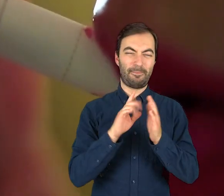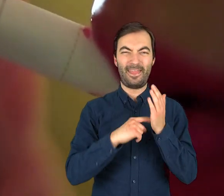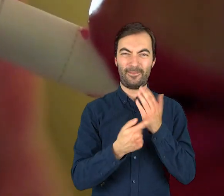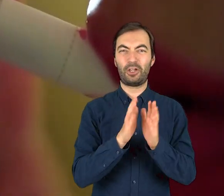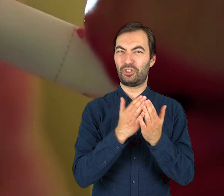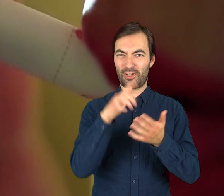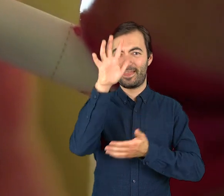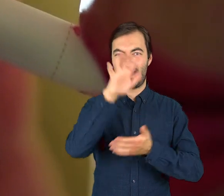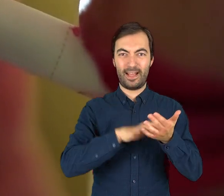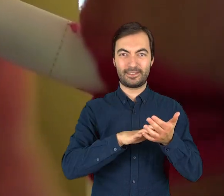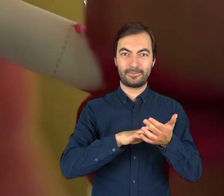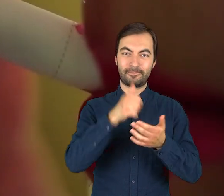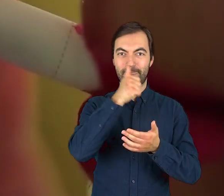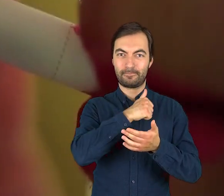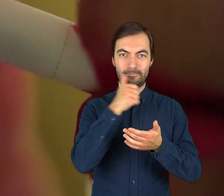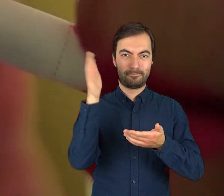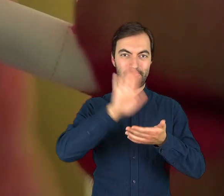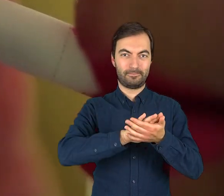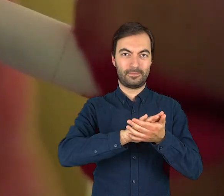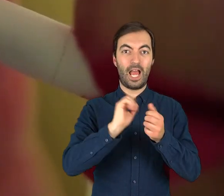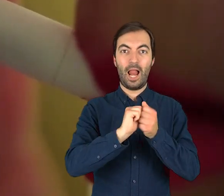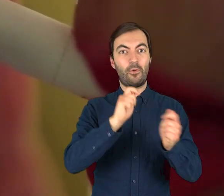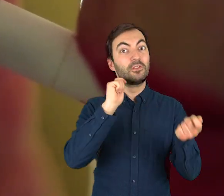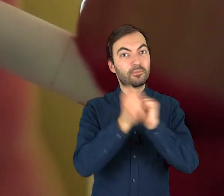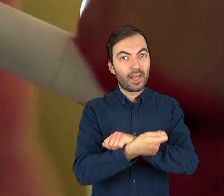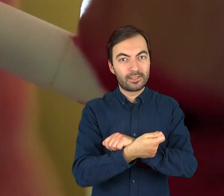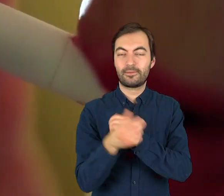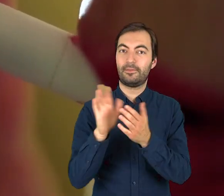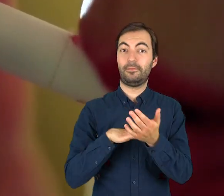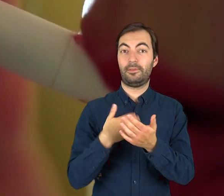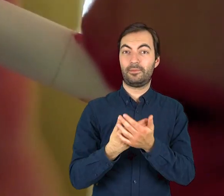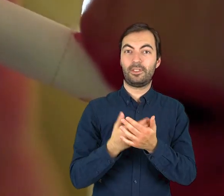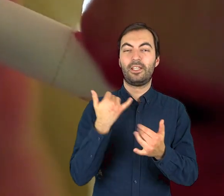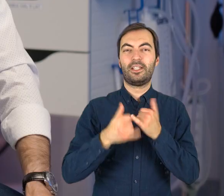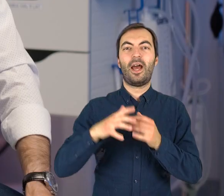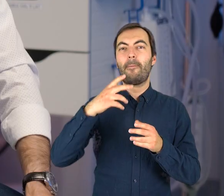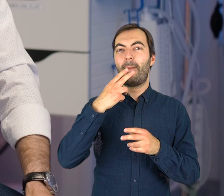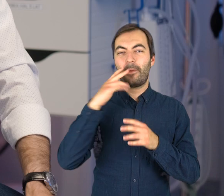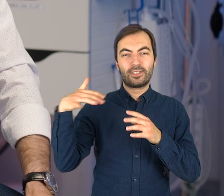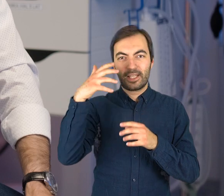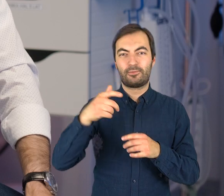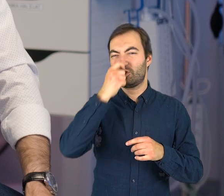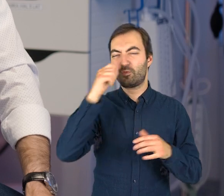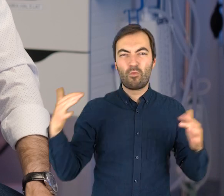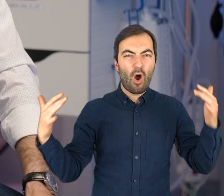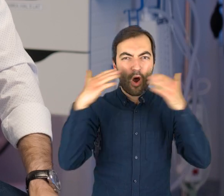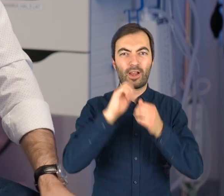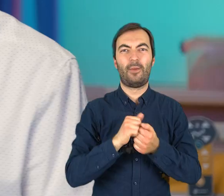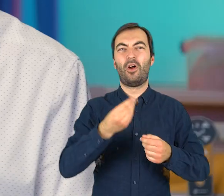Na przykład dym papierosowy, smog czy niezdrowa dieta są czynnikami, które zmieniają sposób odczytu